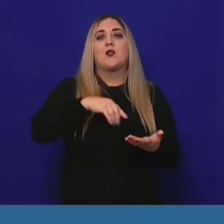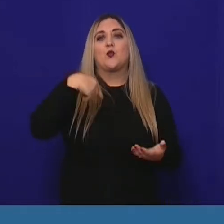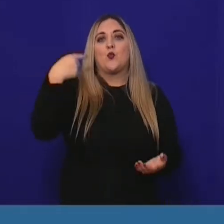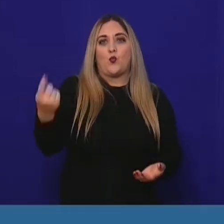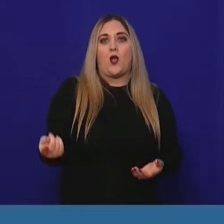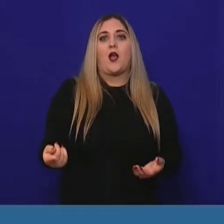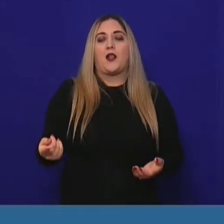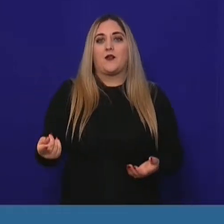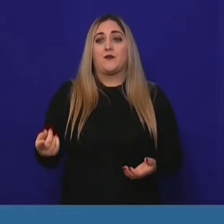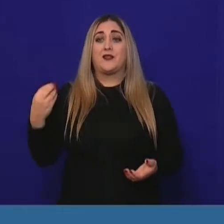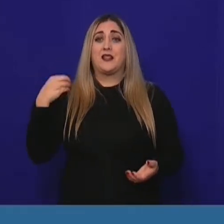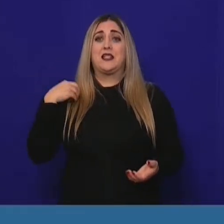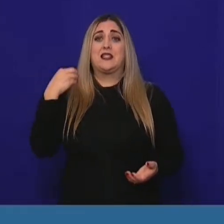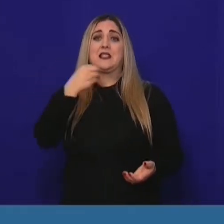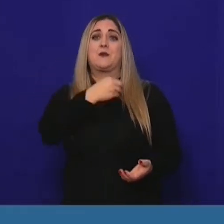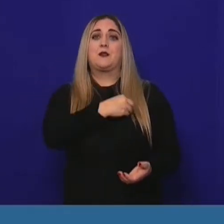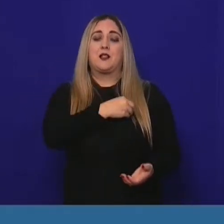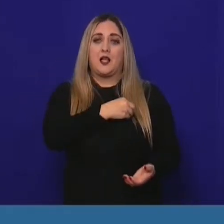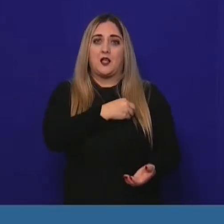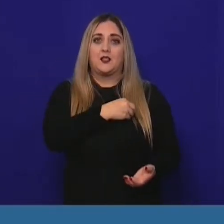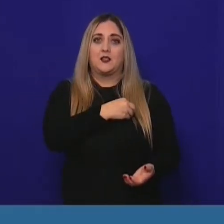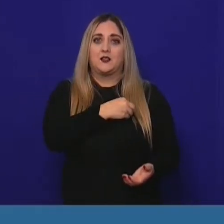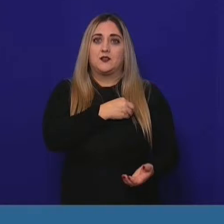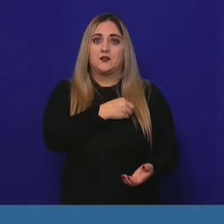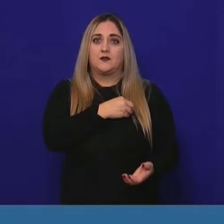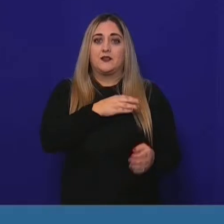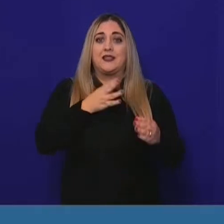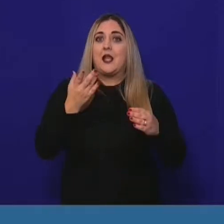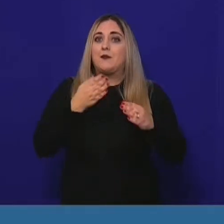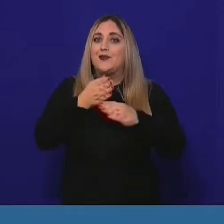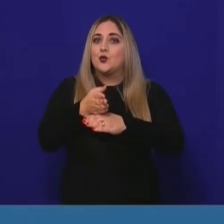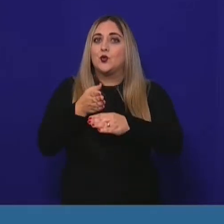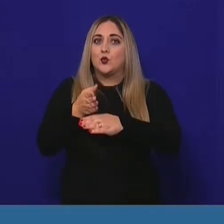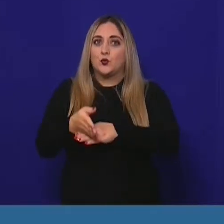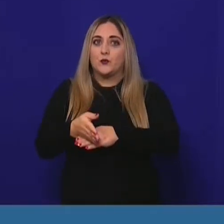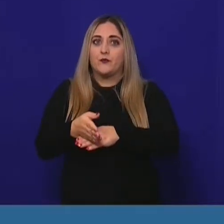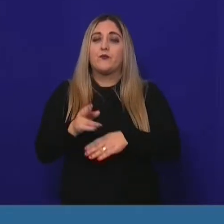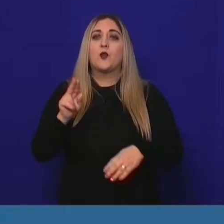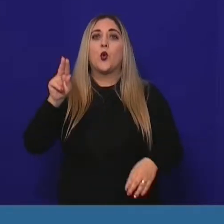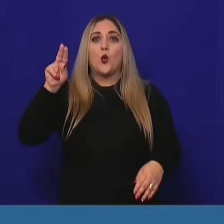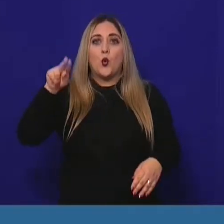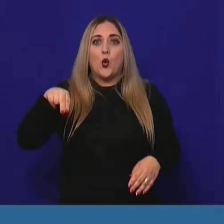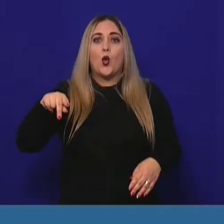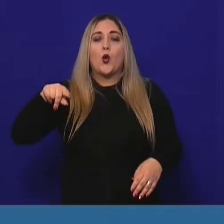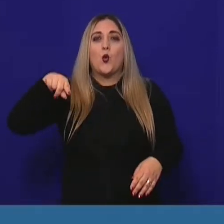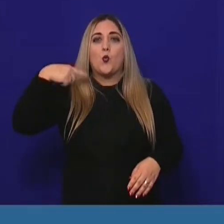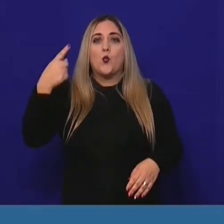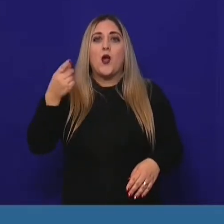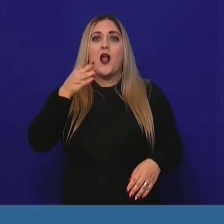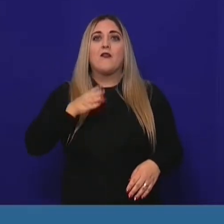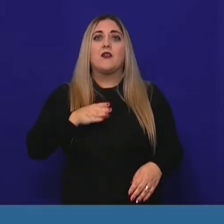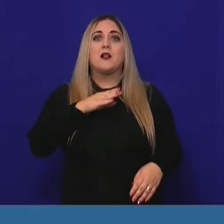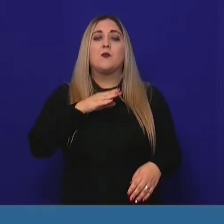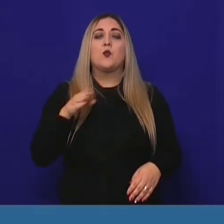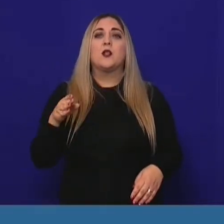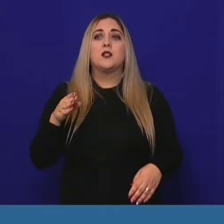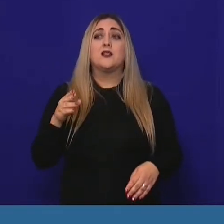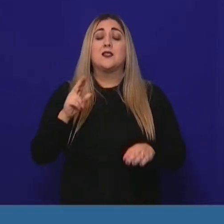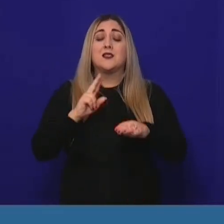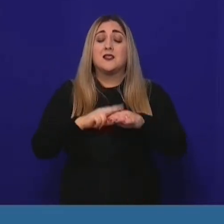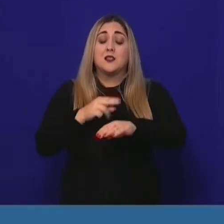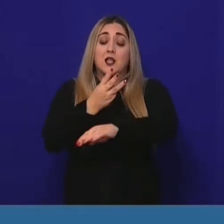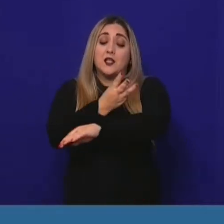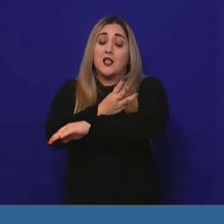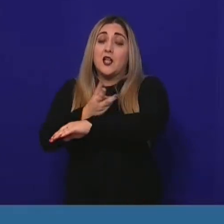jkun fil-sptarijiet tagħna bħala admissions. Imbagħad fuq l-imwiet tista' ddum 3 ġimgħat u